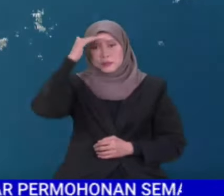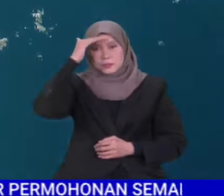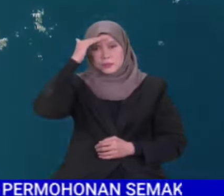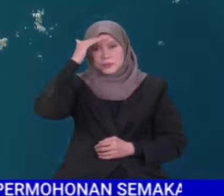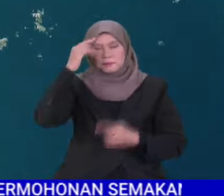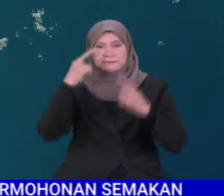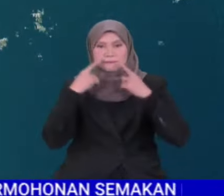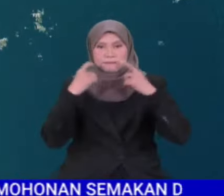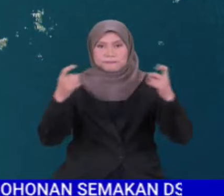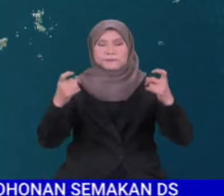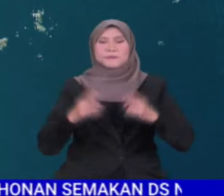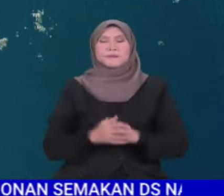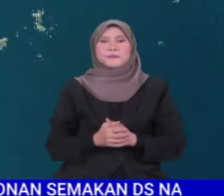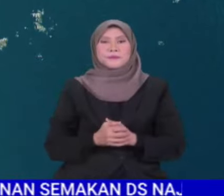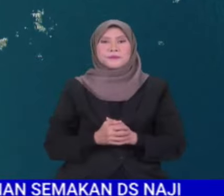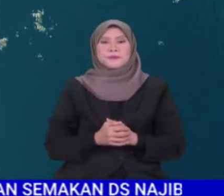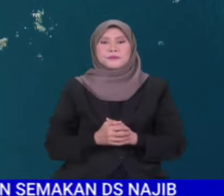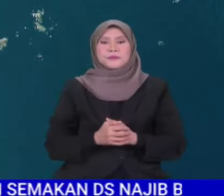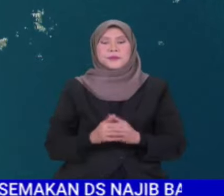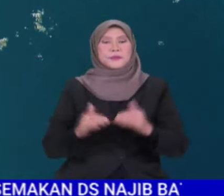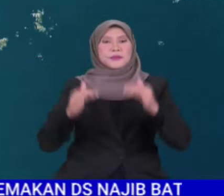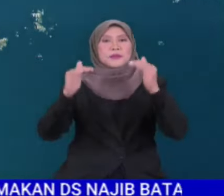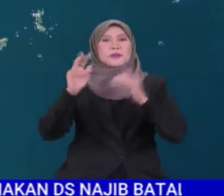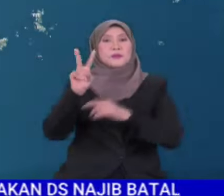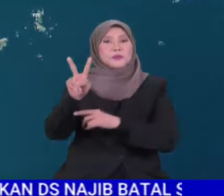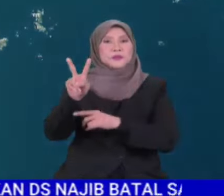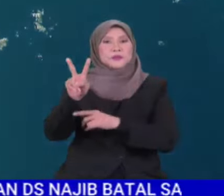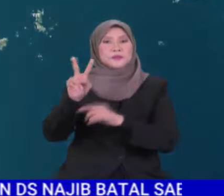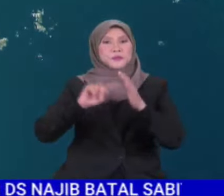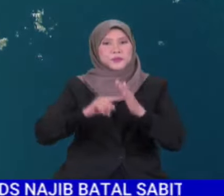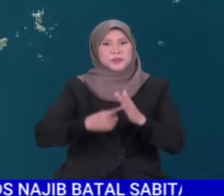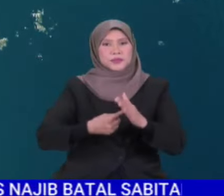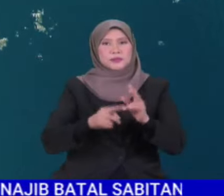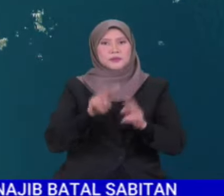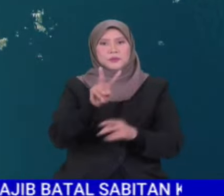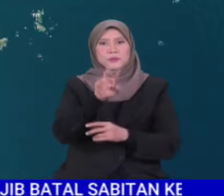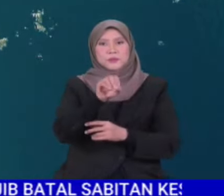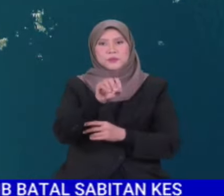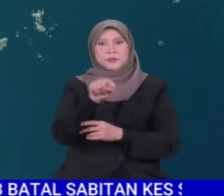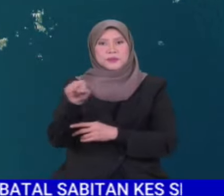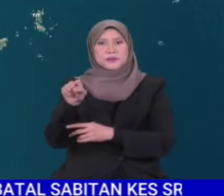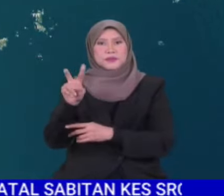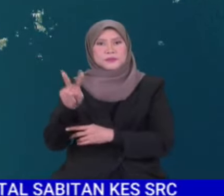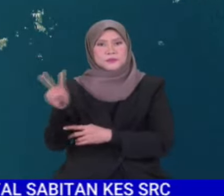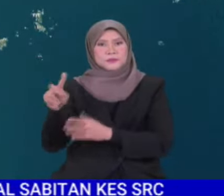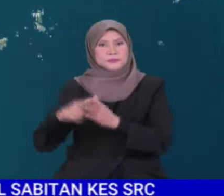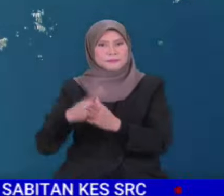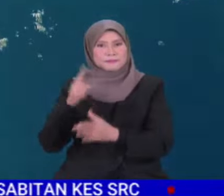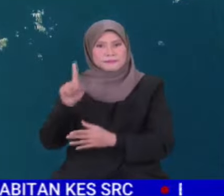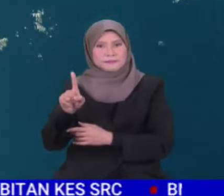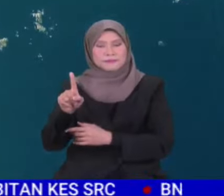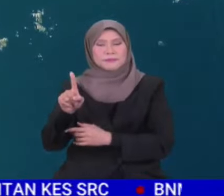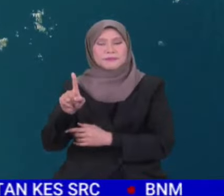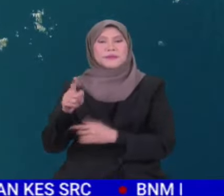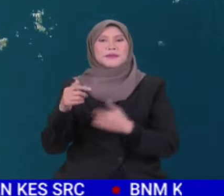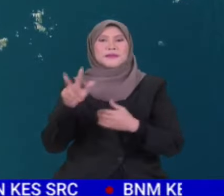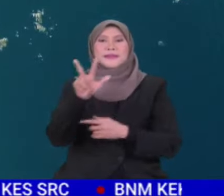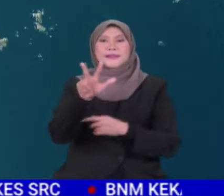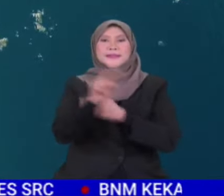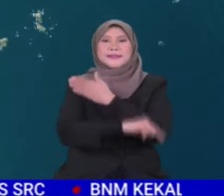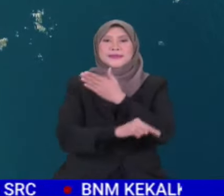Bahru di negeri Johor. Dan peringkat yang kedua adalah dia bermula pada 20 sehingga ke 22 Januari yang melibatkan tiga